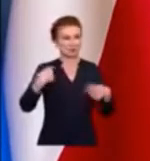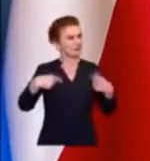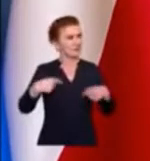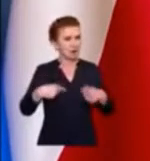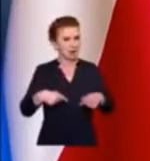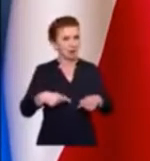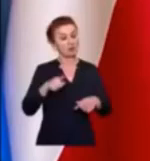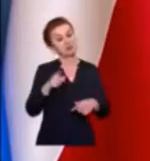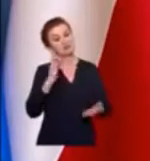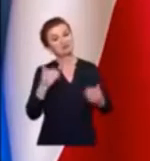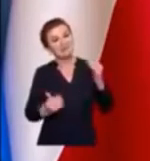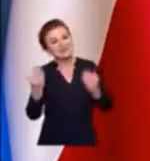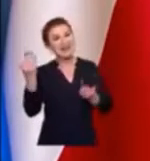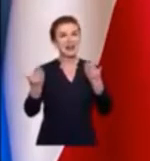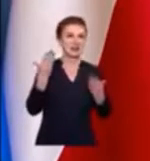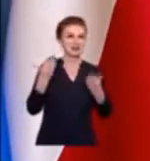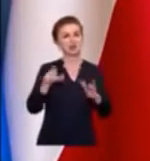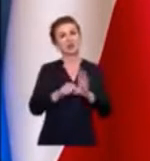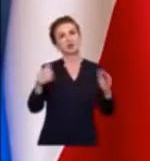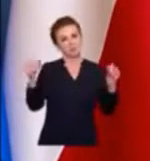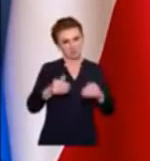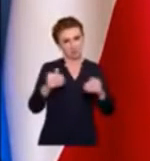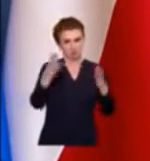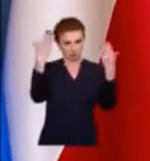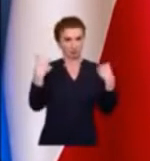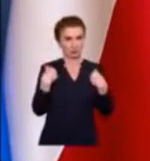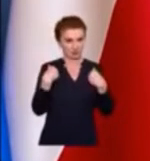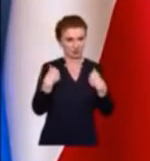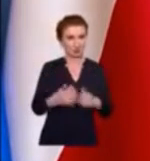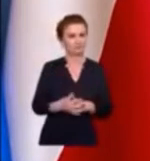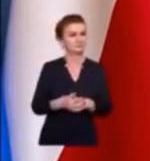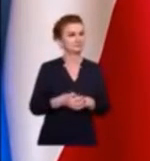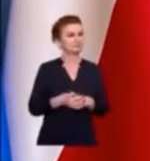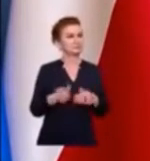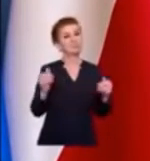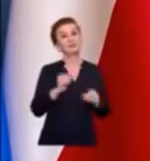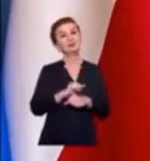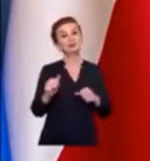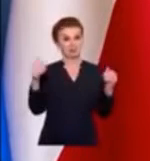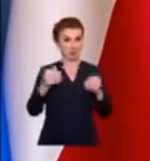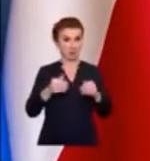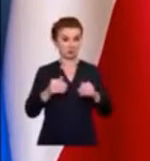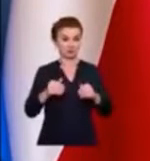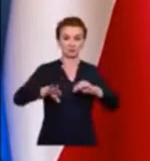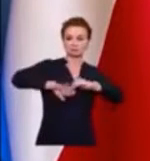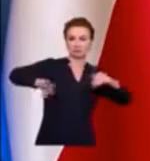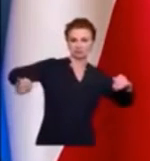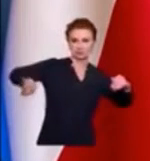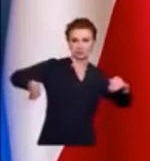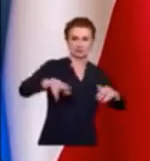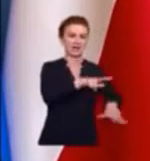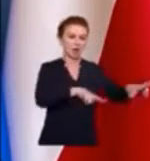stopniu od możliwości danej jednostki, czy jest możliwość izolacji tej rodziny od drugiej